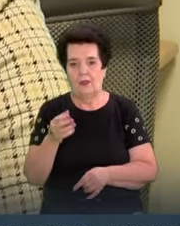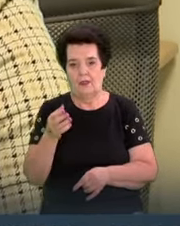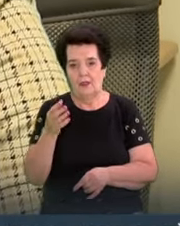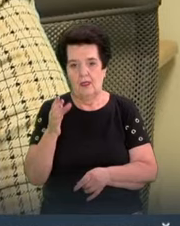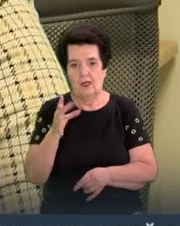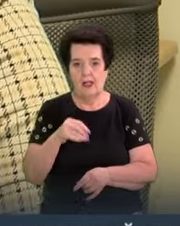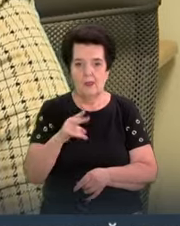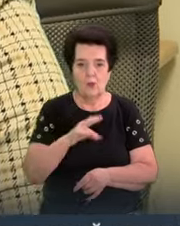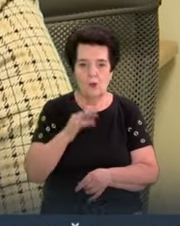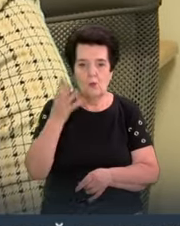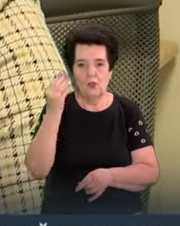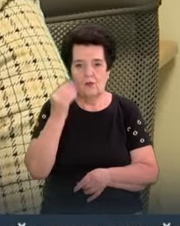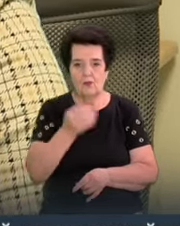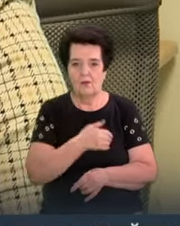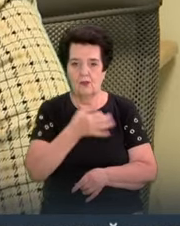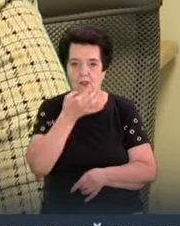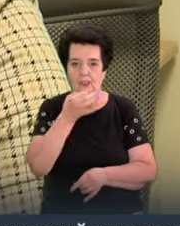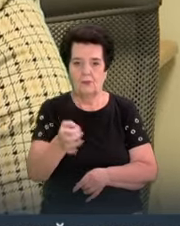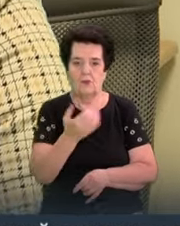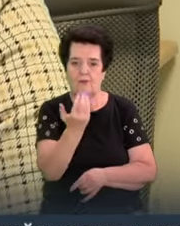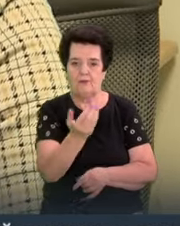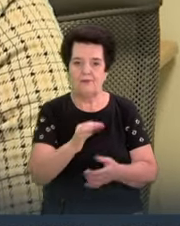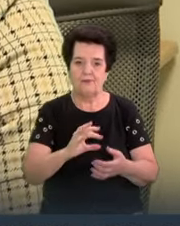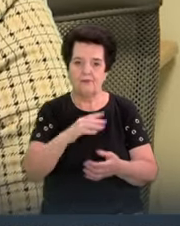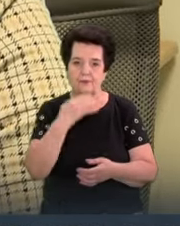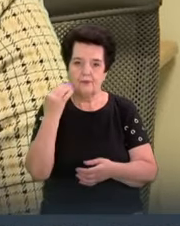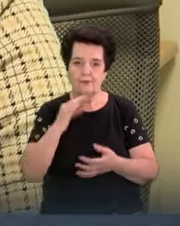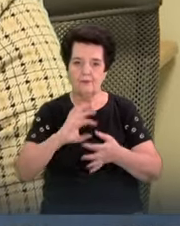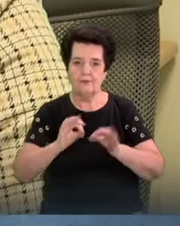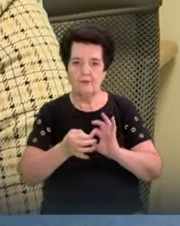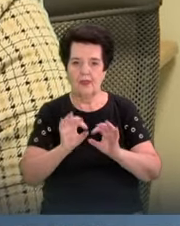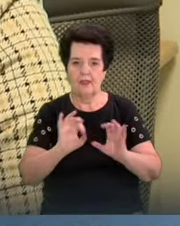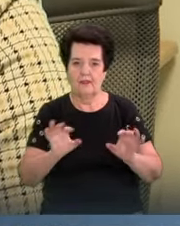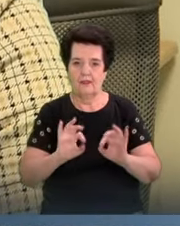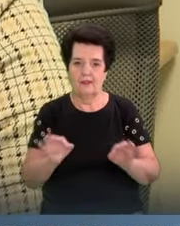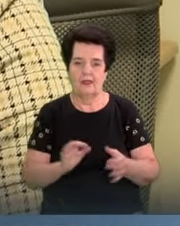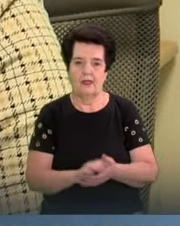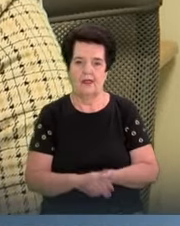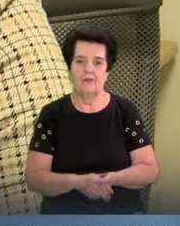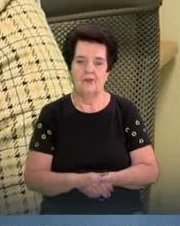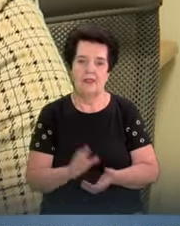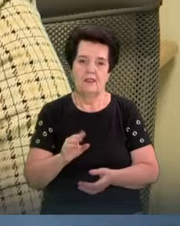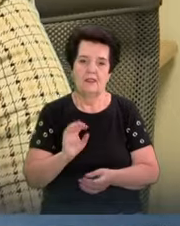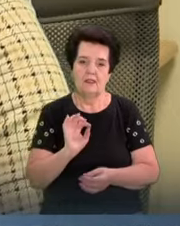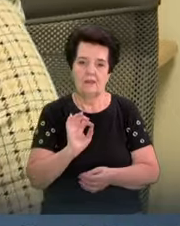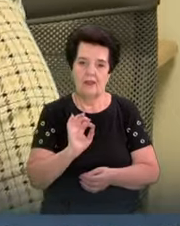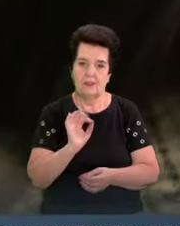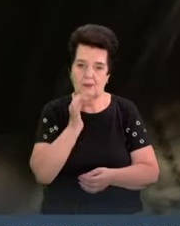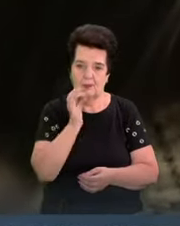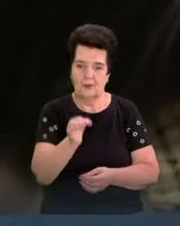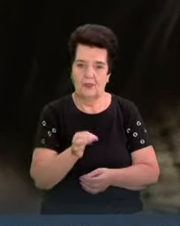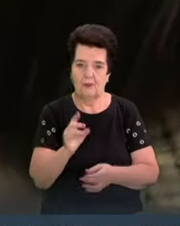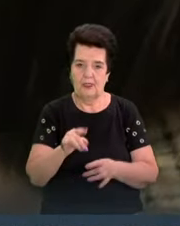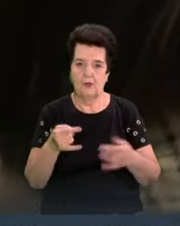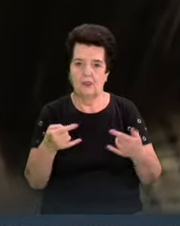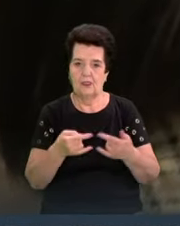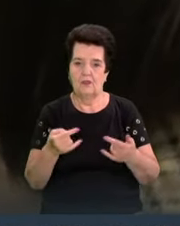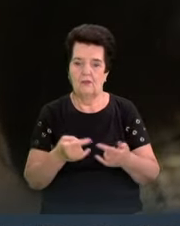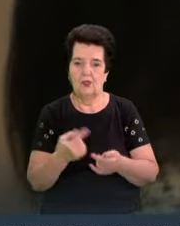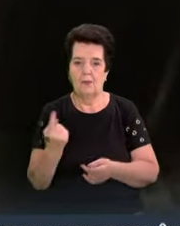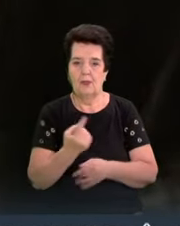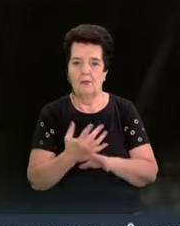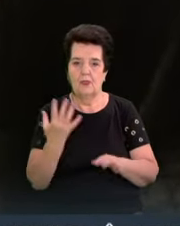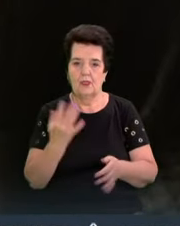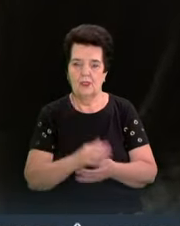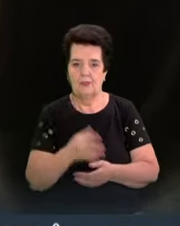să ne spuneți dumneavoastră mai multe detalii. Ce va presupune rubrica pentru televiziune? În primul rând, cred că